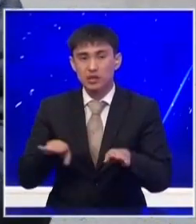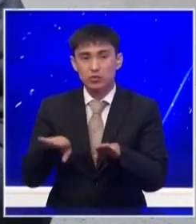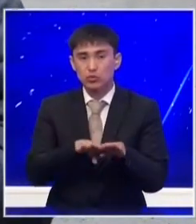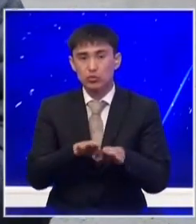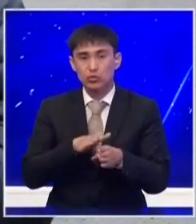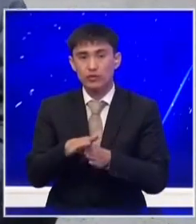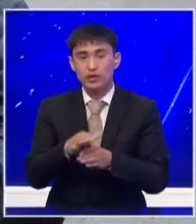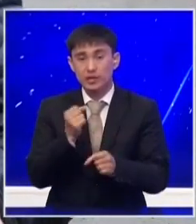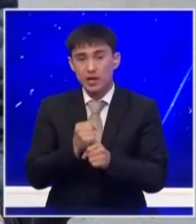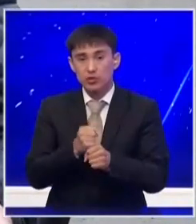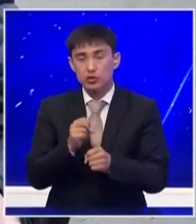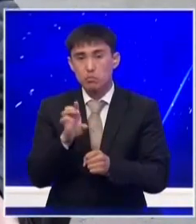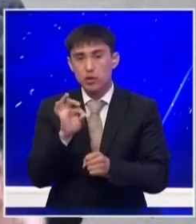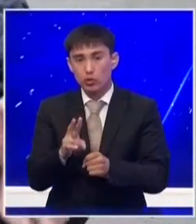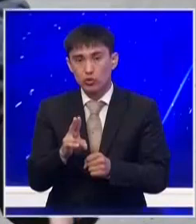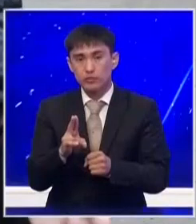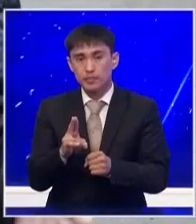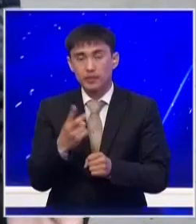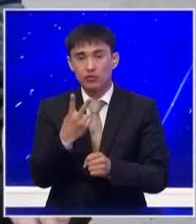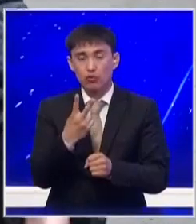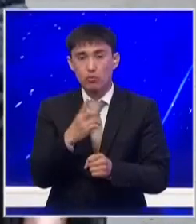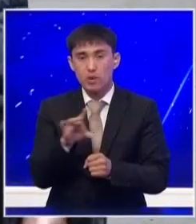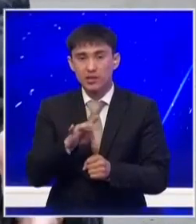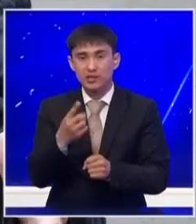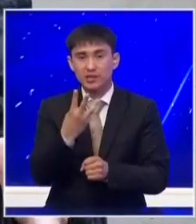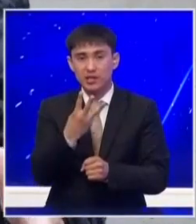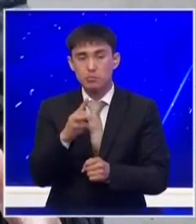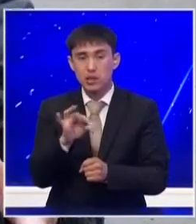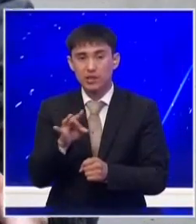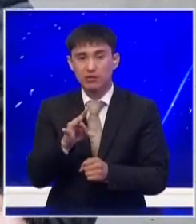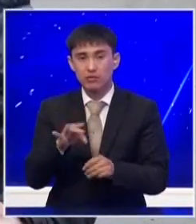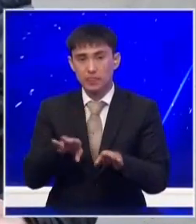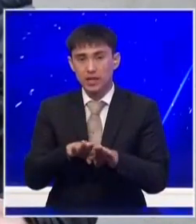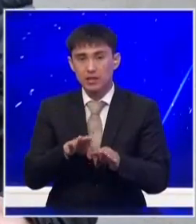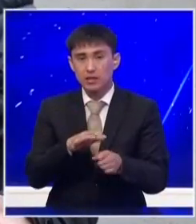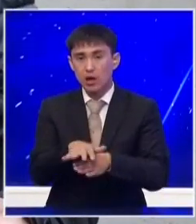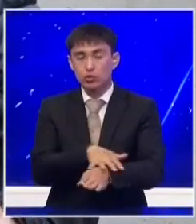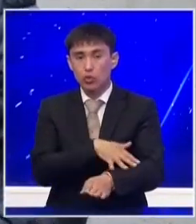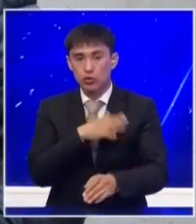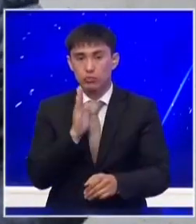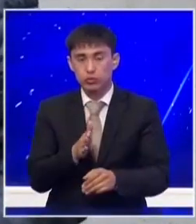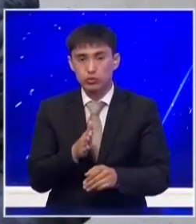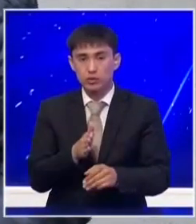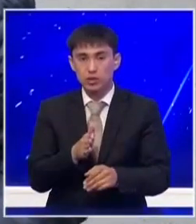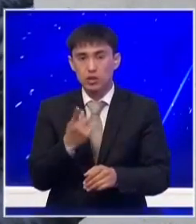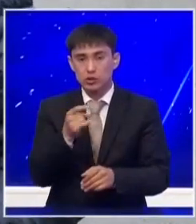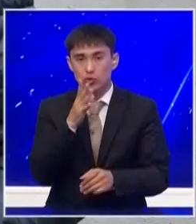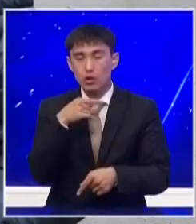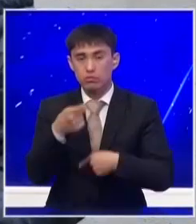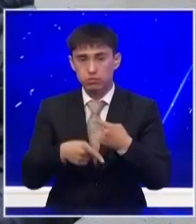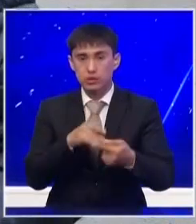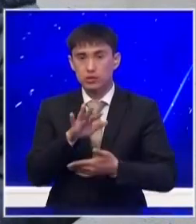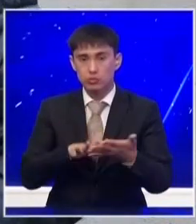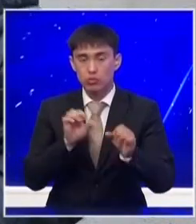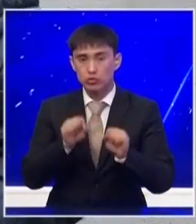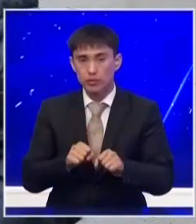это делают же метровые, скажем, трубы, двухметровые, трехметровые бетонные, но это надолго, на столетие будет.